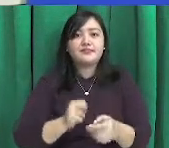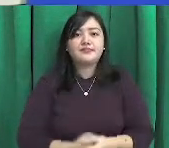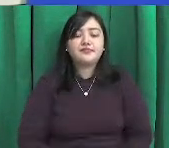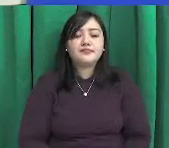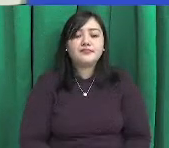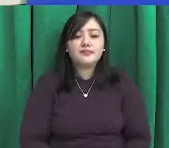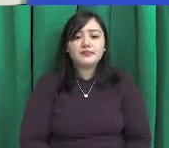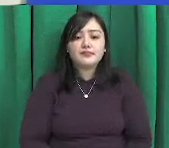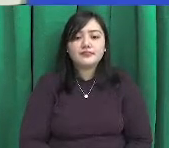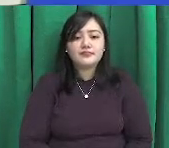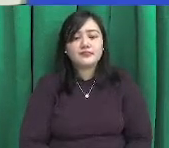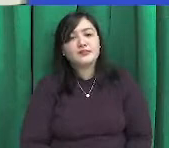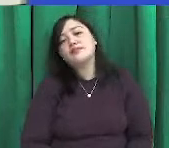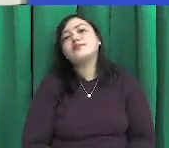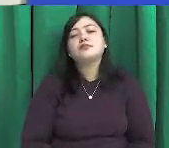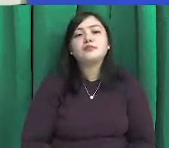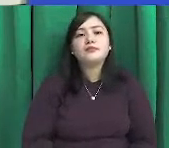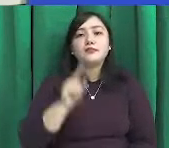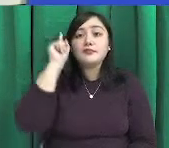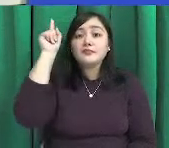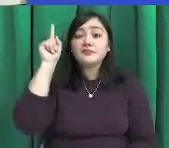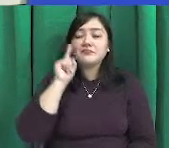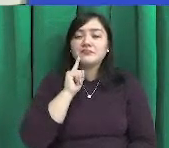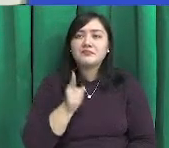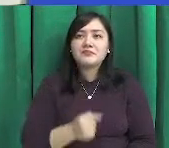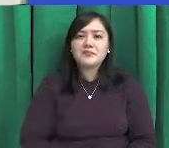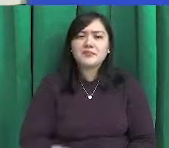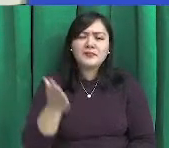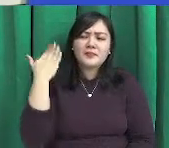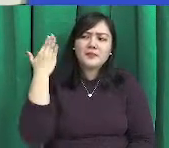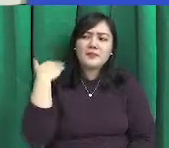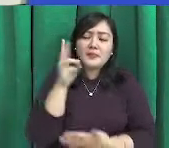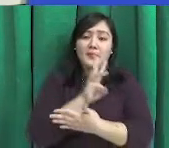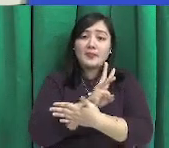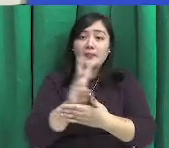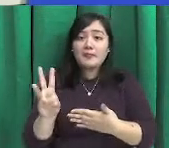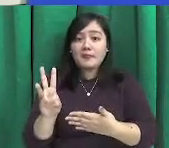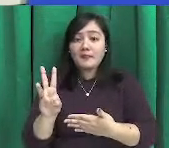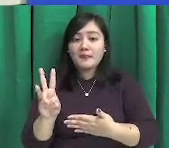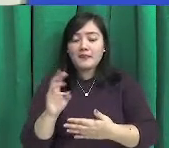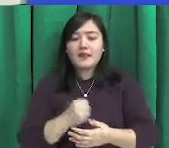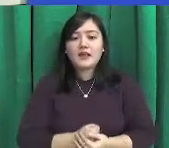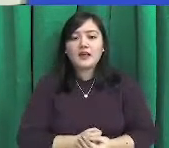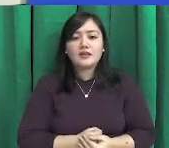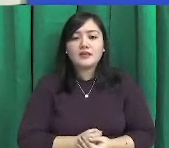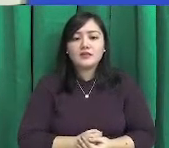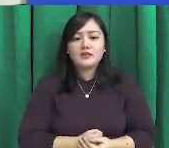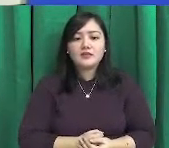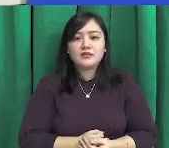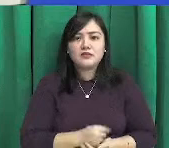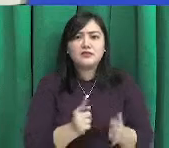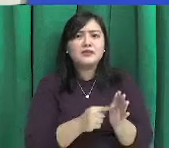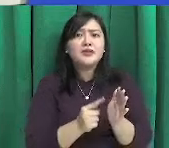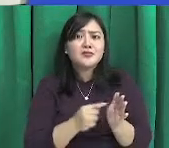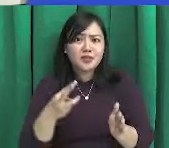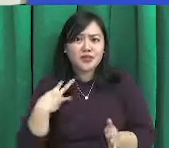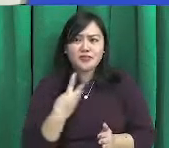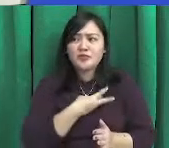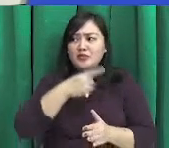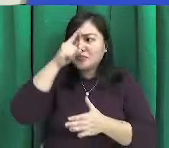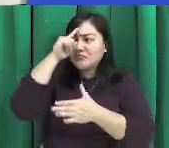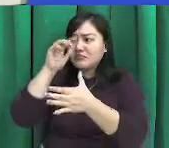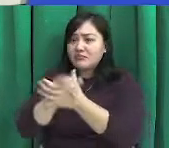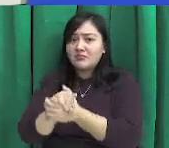See? E minsan, sabi ko nga sa inyo, nung nakaraang linggo, ang pinaniniwalaan pa natin, yung hindi nagbabasa ng Bible.